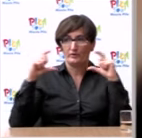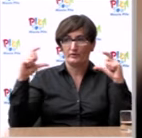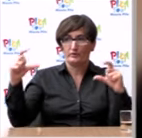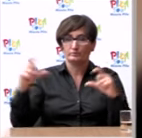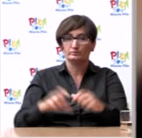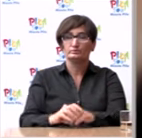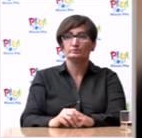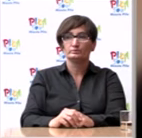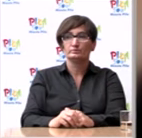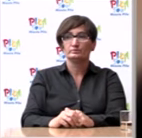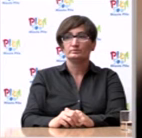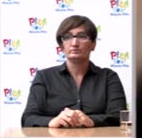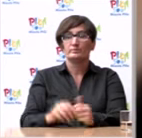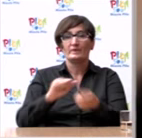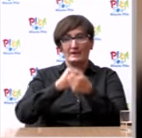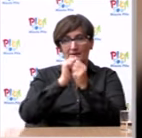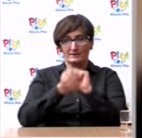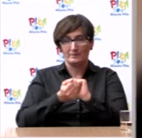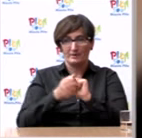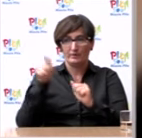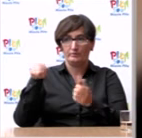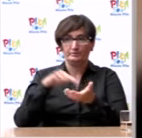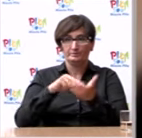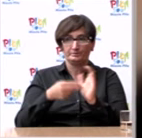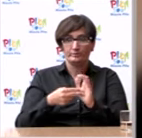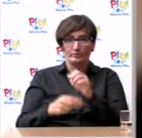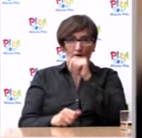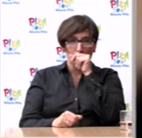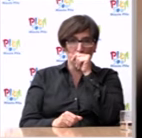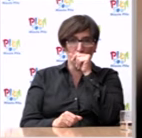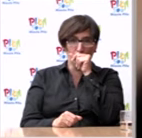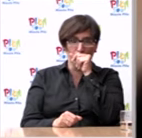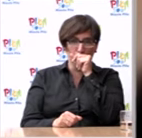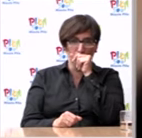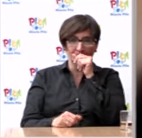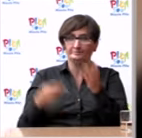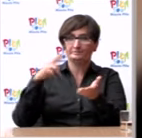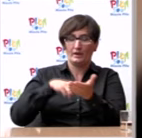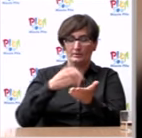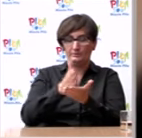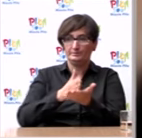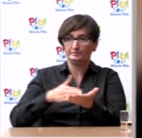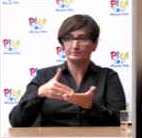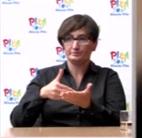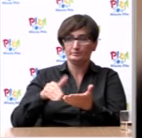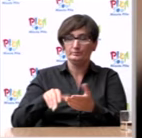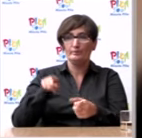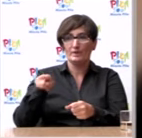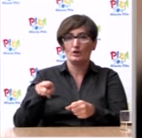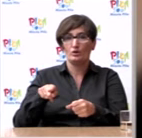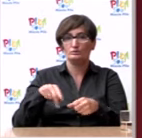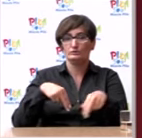polityką zawartą w studium zmiana tego planu będzie polegała na wyłączeniu tego